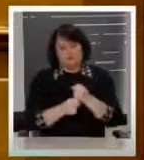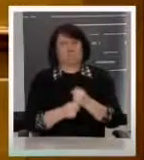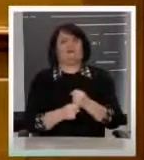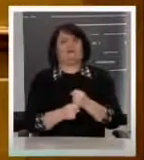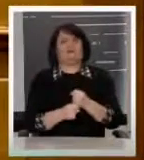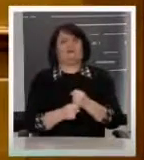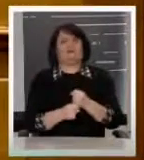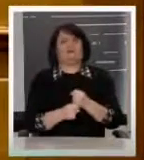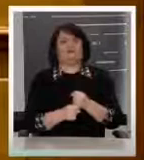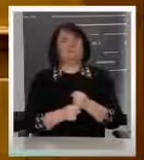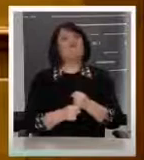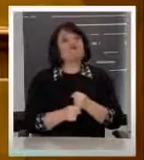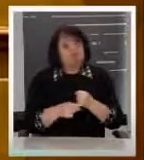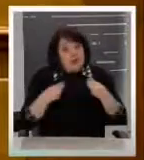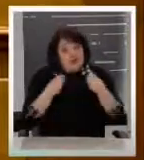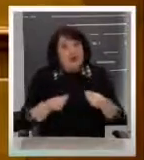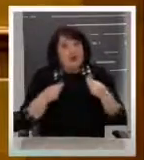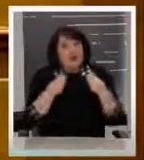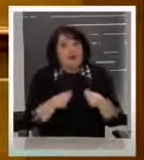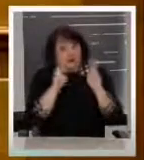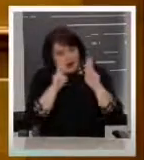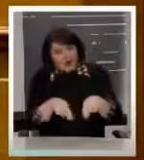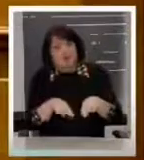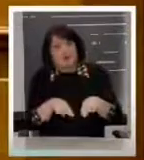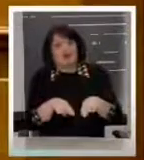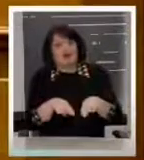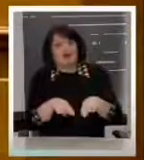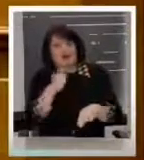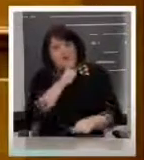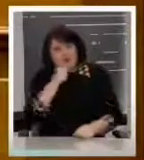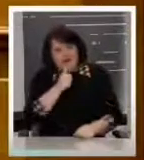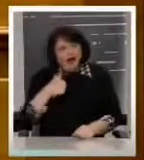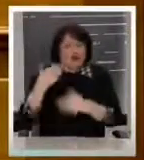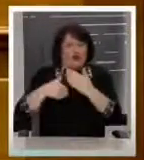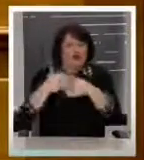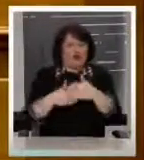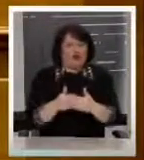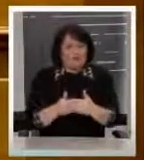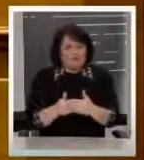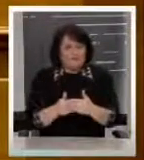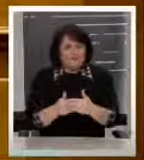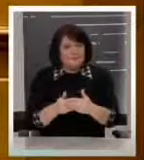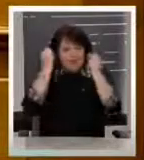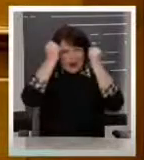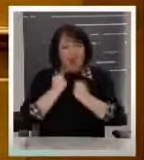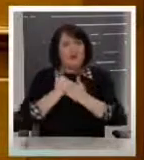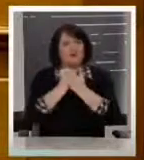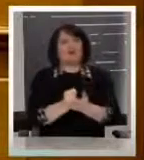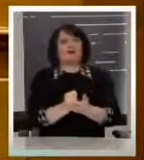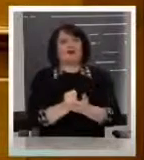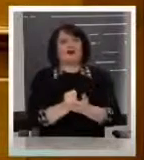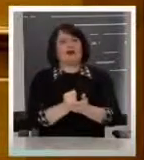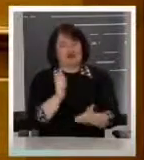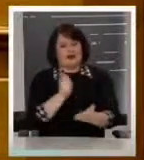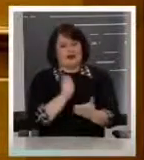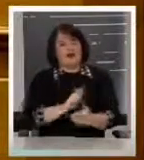στην αναγνώριση της προσφοράς τους και ως προς την επούλωση των πληγών που εσείς ανοίξατε. Θα σας λέμε λοιπόν ότι για την αποζημίωση εκτός έδρας που